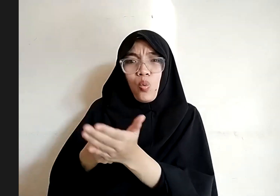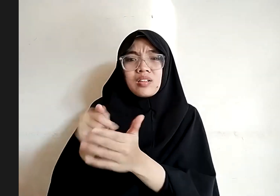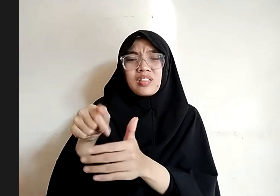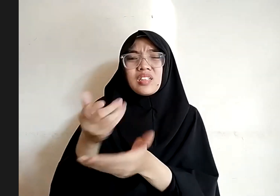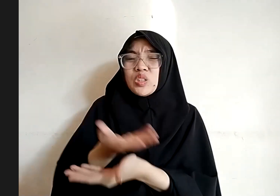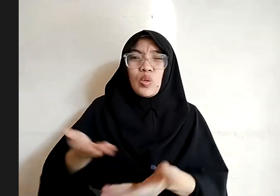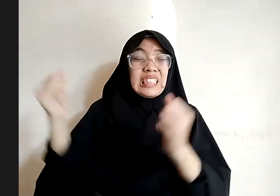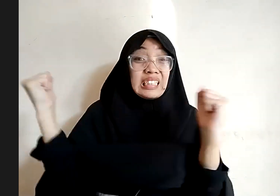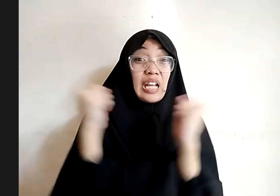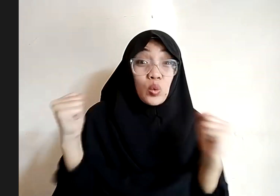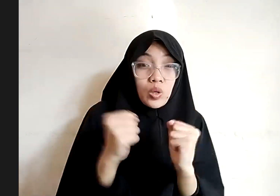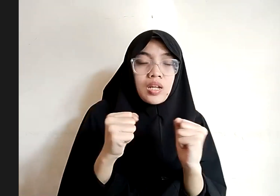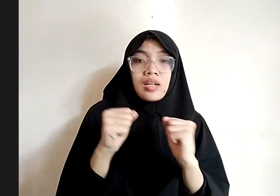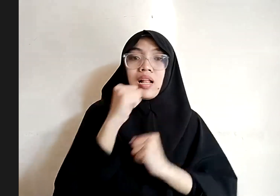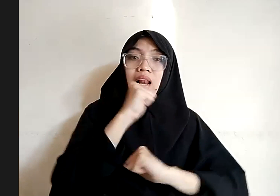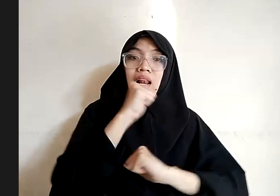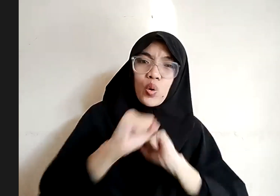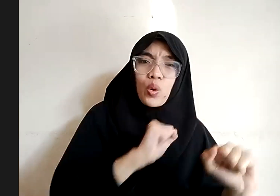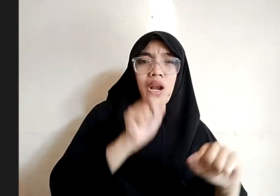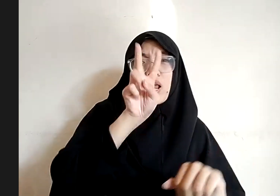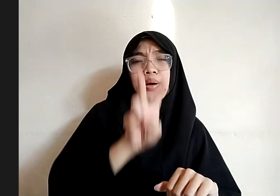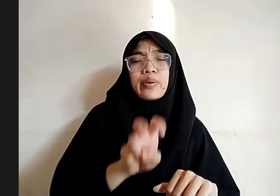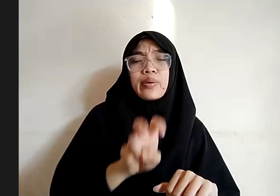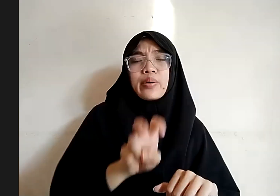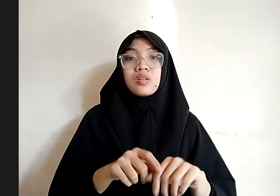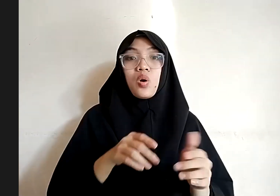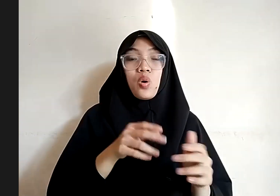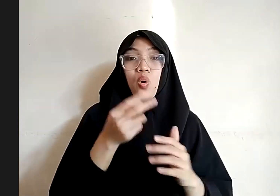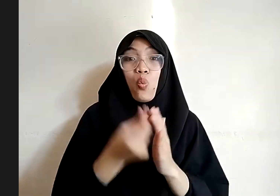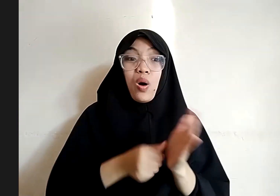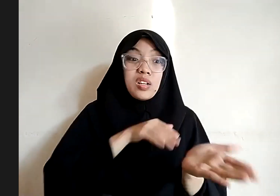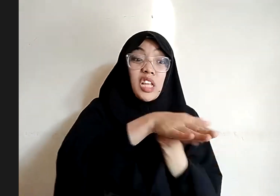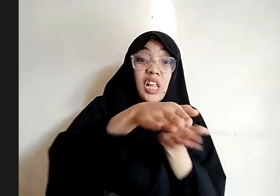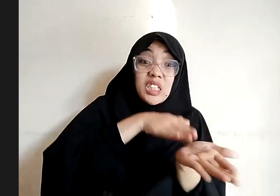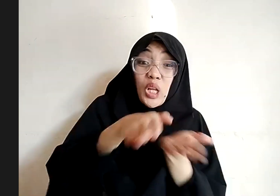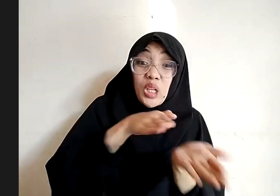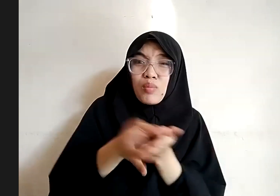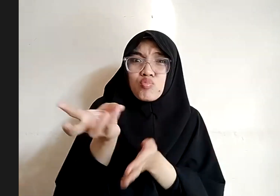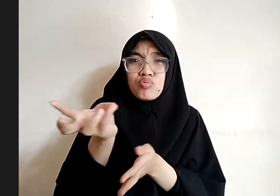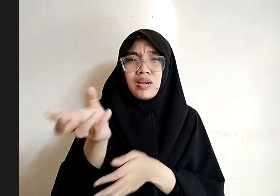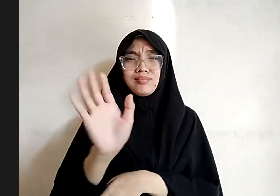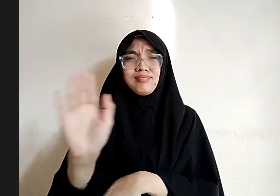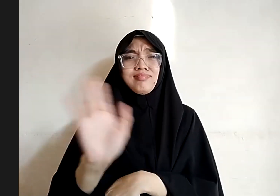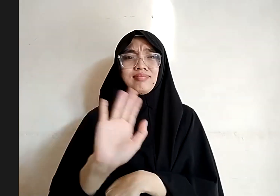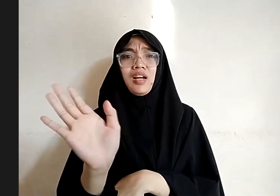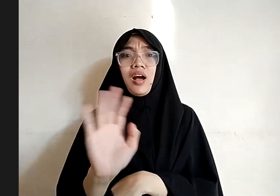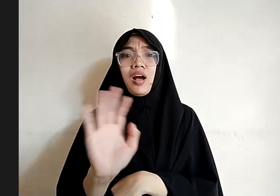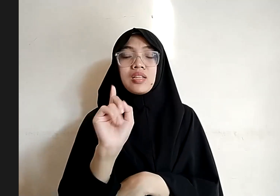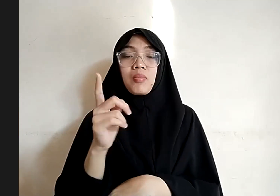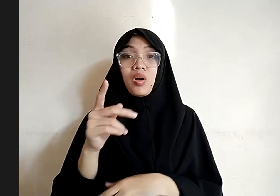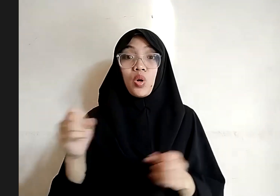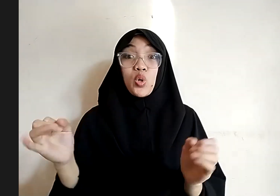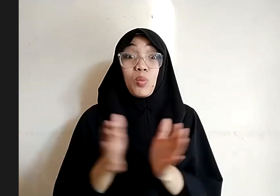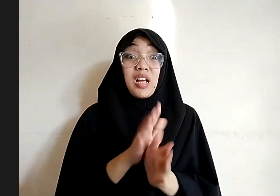itu kita harus melakukan sesuatu. Mencetak uang itu nggak mudah juga. Karena kalau jumlahnya 1.000